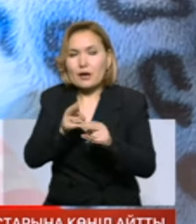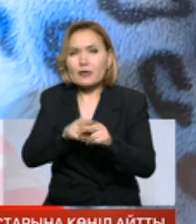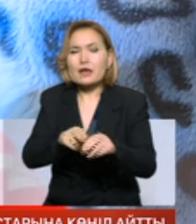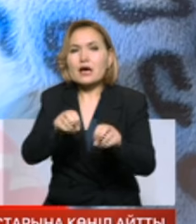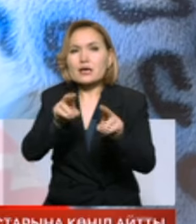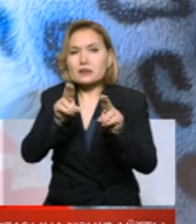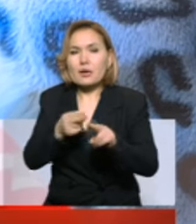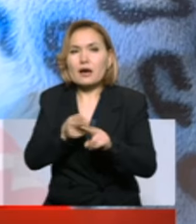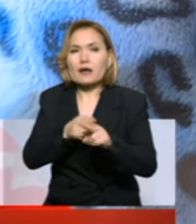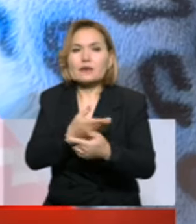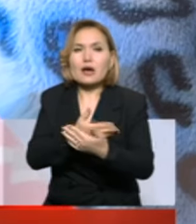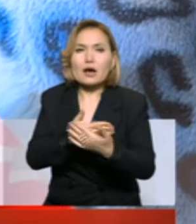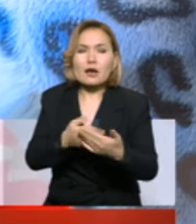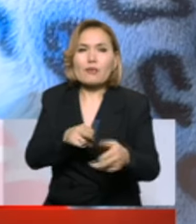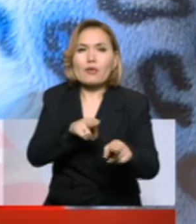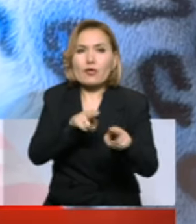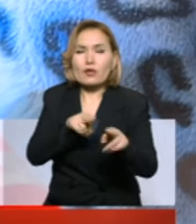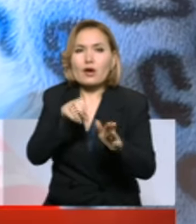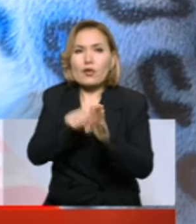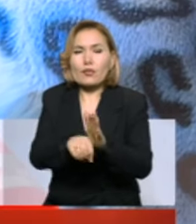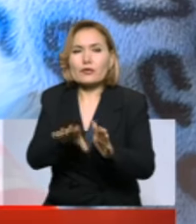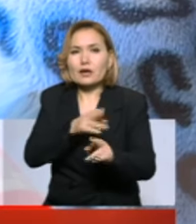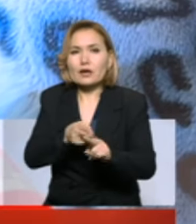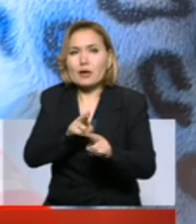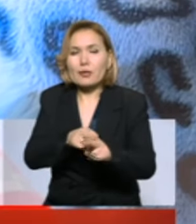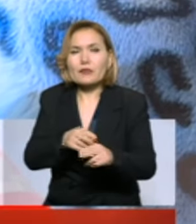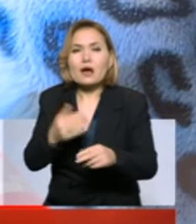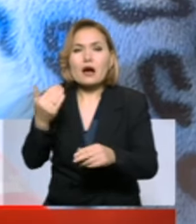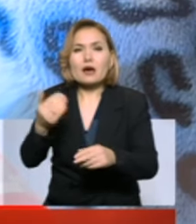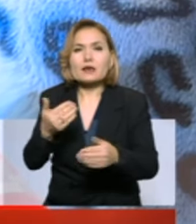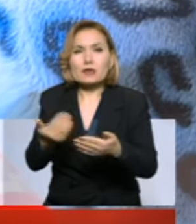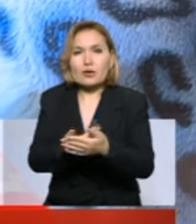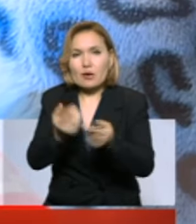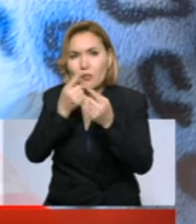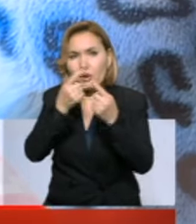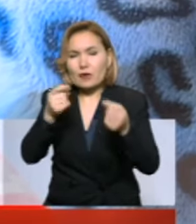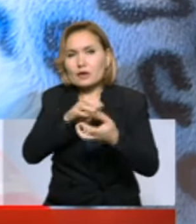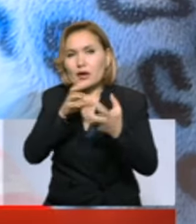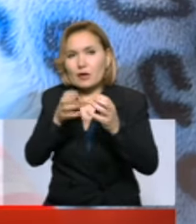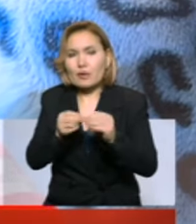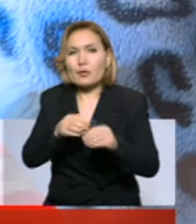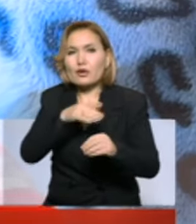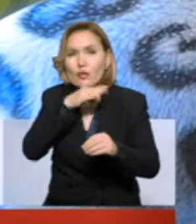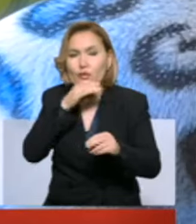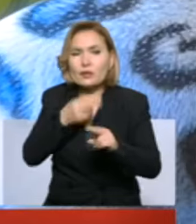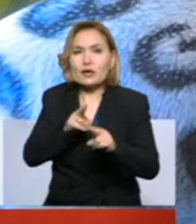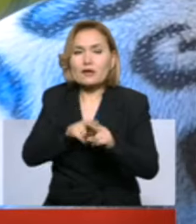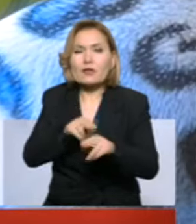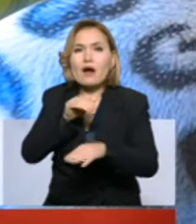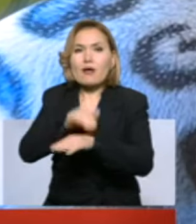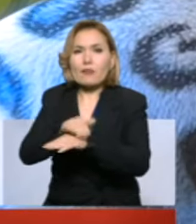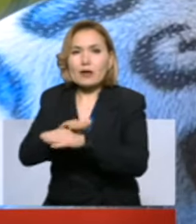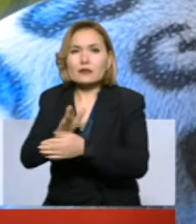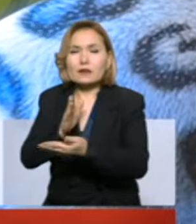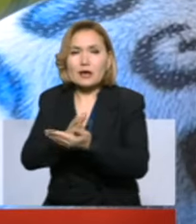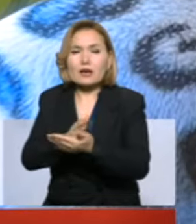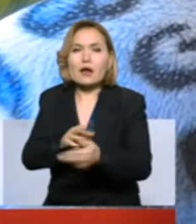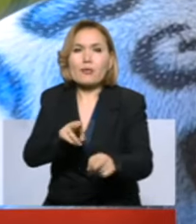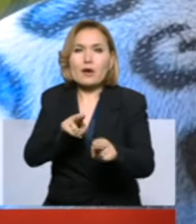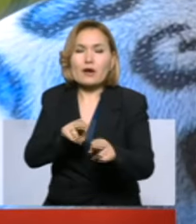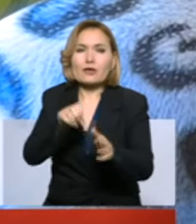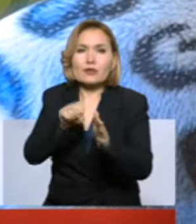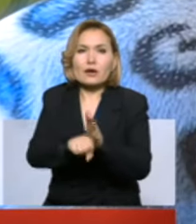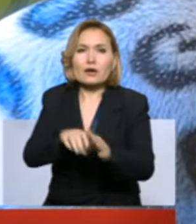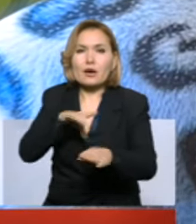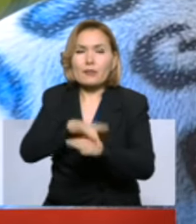браконьерлер атқан ақбөкен саны осынша. Бұл тек құзырлы органдар таратқан мәлімет. Анықталмаған фактілер де болуы ықтимал. Вице-министр алдағы күзде